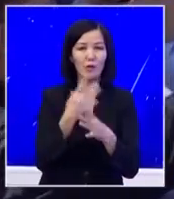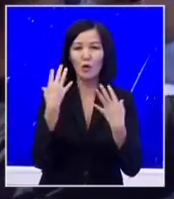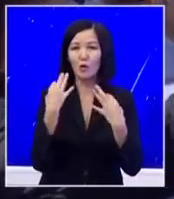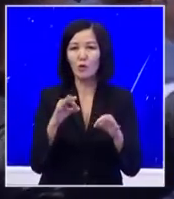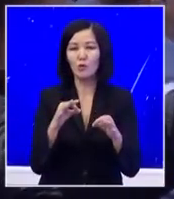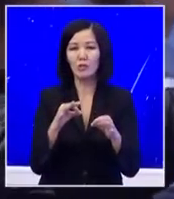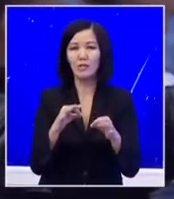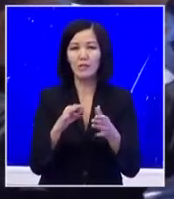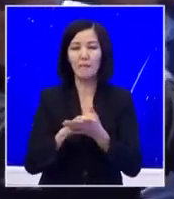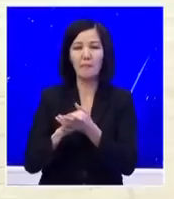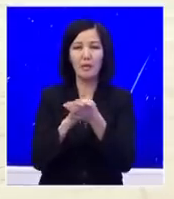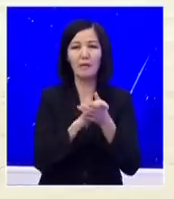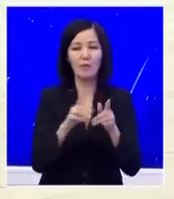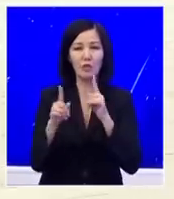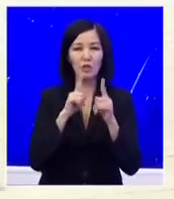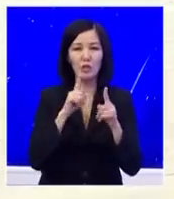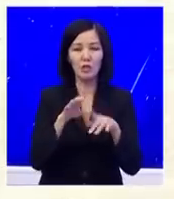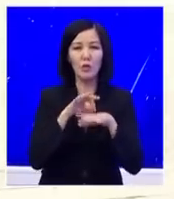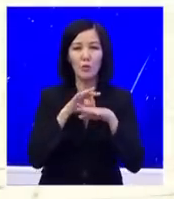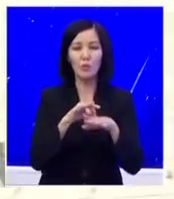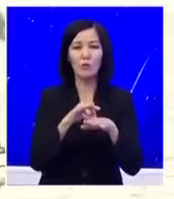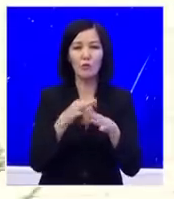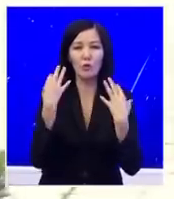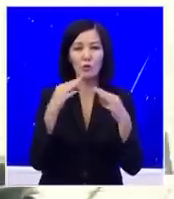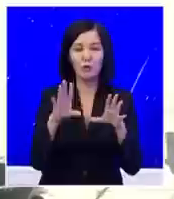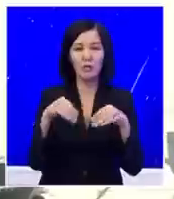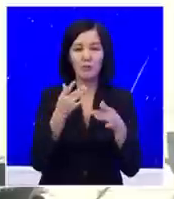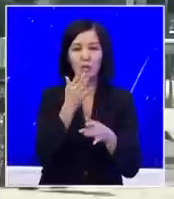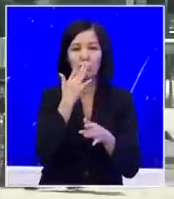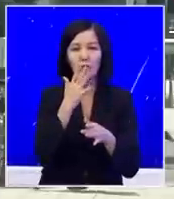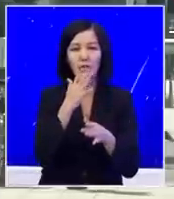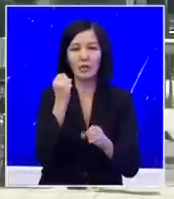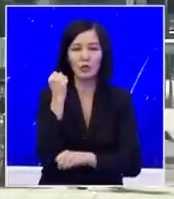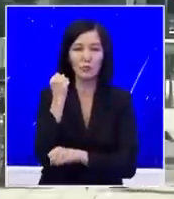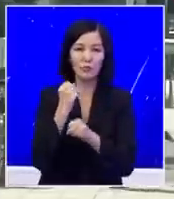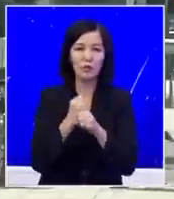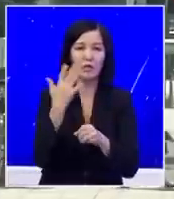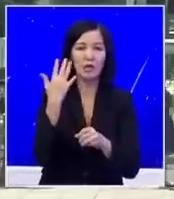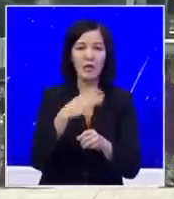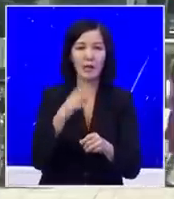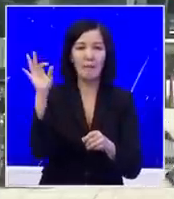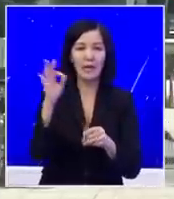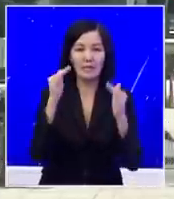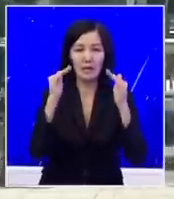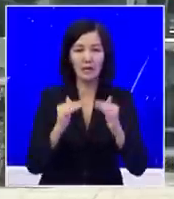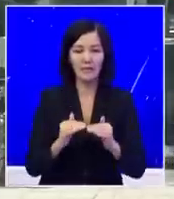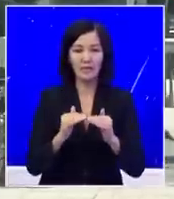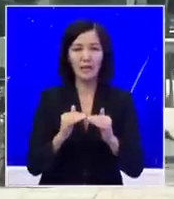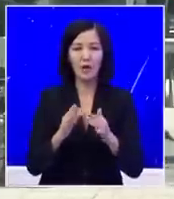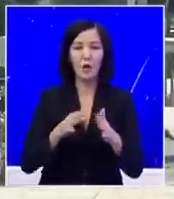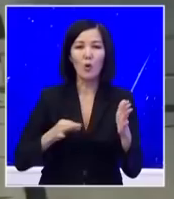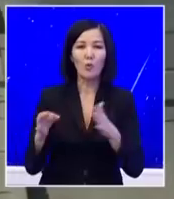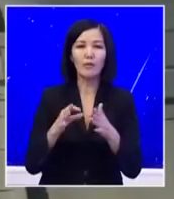рұқсатынсыз бейбіт жиын өткізуге рұқсат берілді. Шетелден келетін жұмысшылар квотасы 40%-ға азайды. Бірқатар облыста игерілмеген